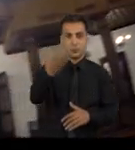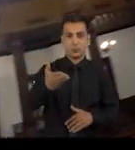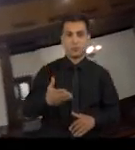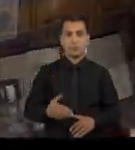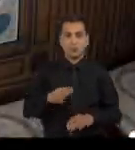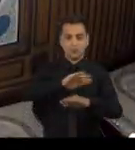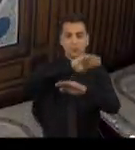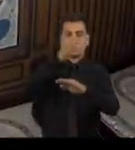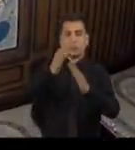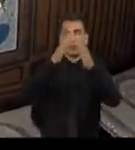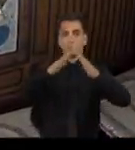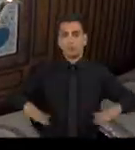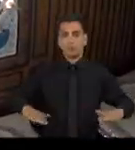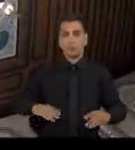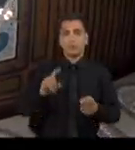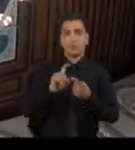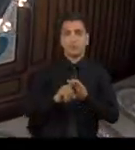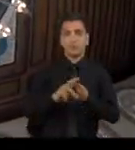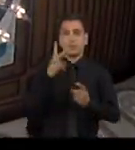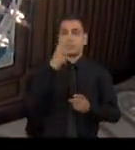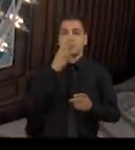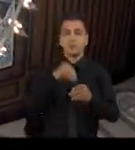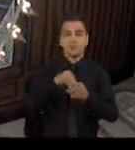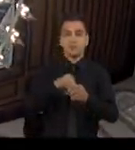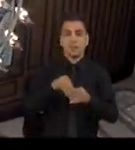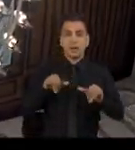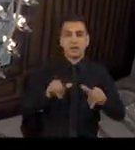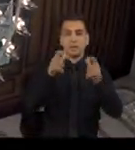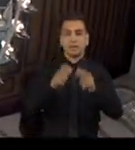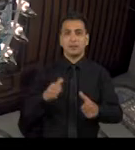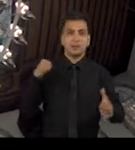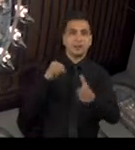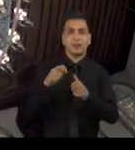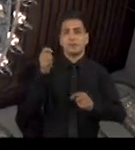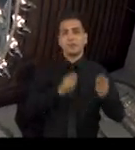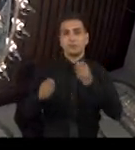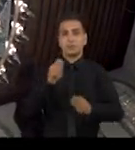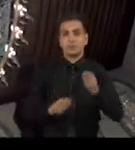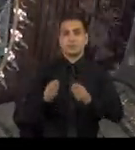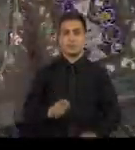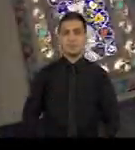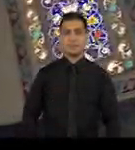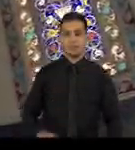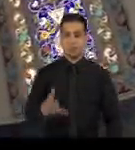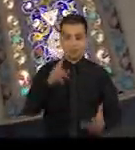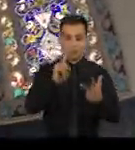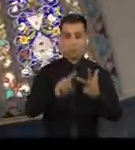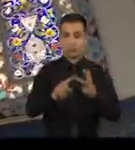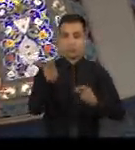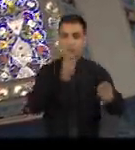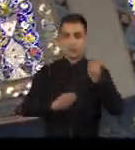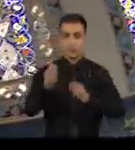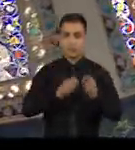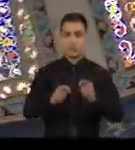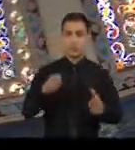sonra kubbeli yapı çökmüş ve 2 yıl içinde aynı yere yeniden yapılmıştır. Üçüncü yapılışı